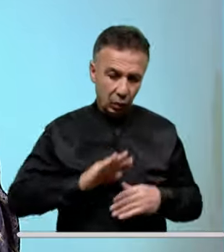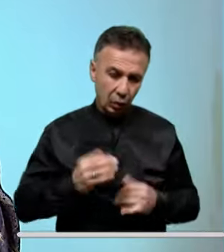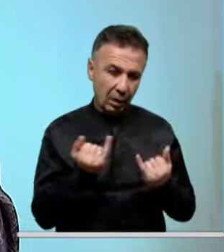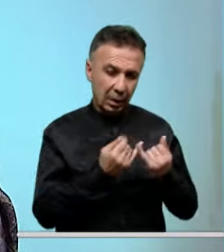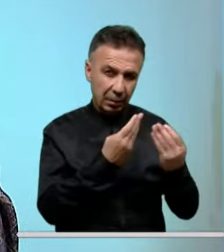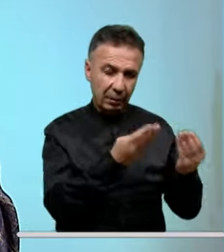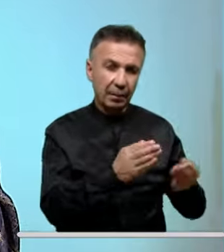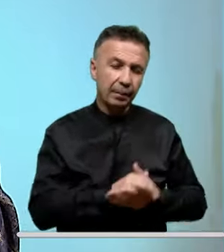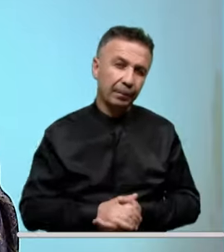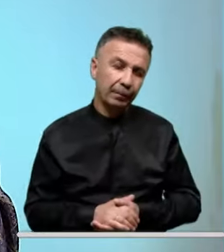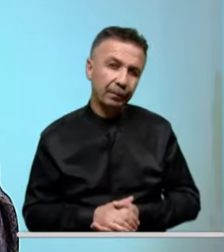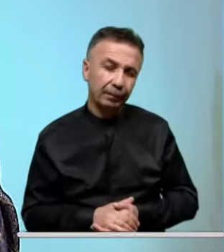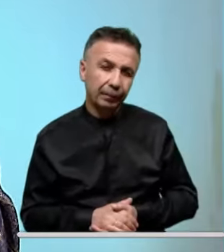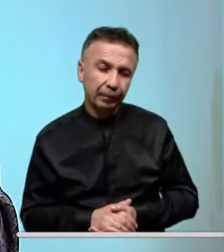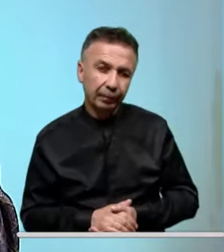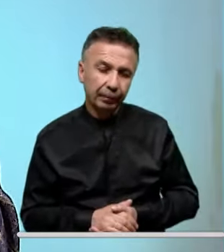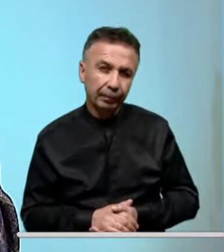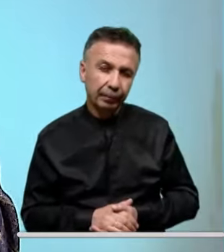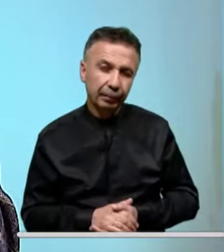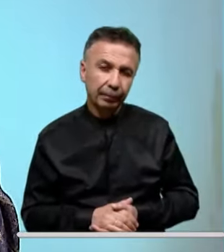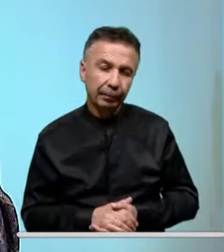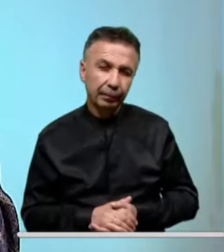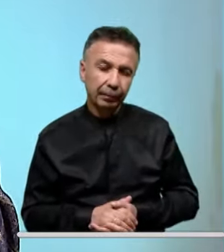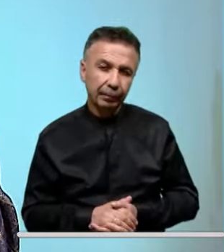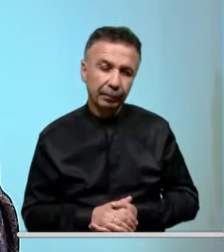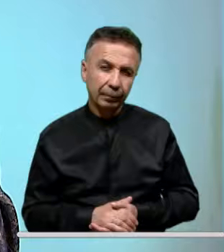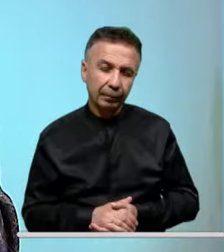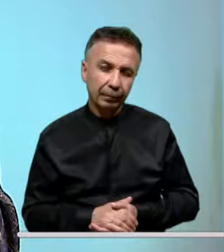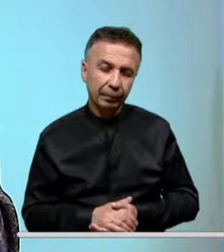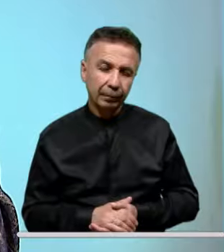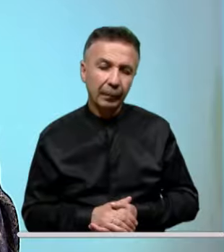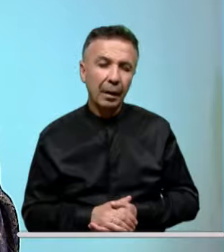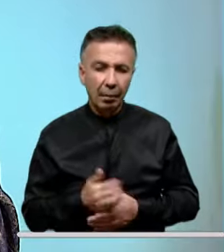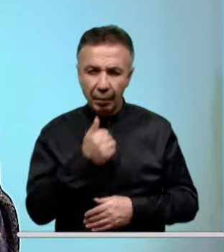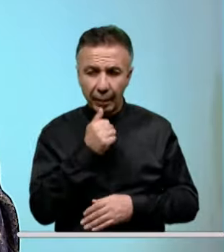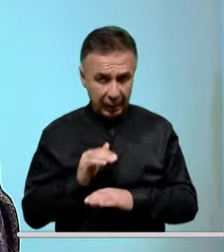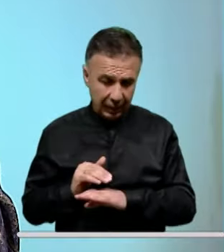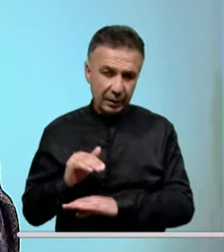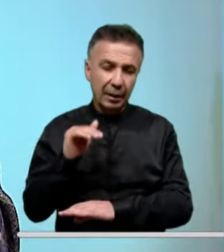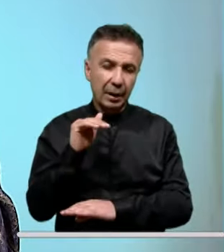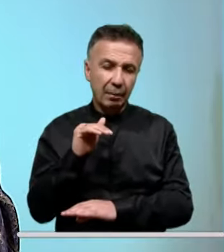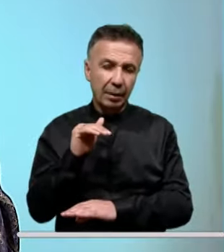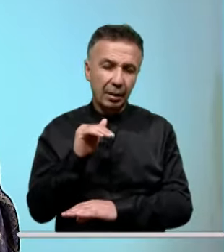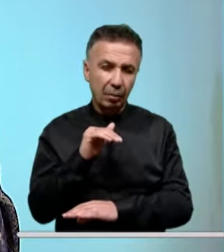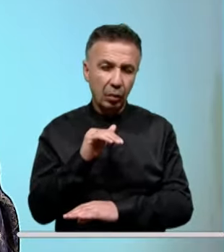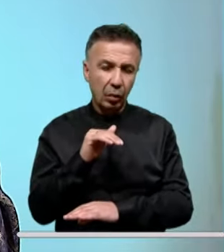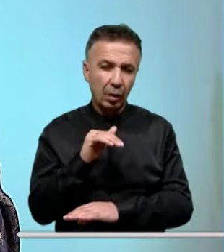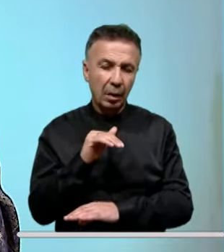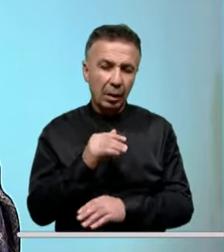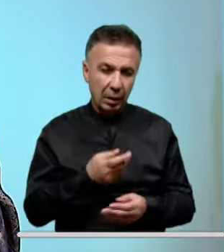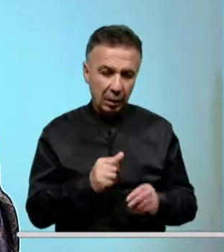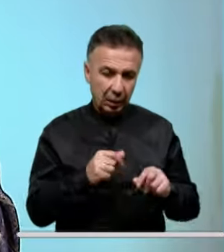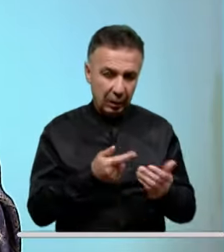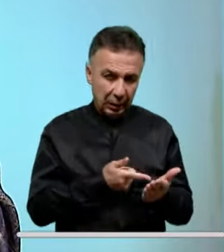vermiş. Küçük kardeşiniz hayattayken, babası, yani babanız henüz hayattayken mi bu işi yapmış?